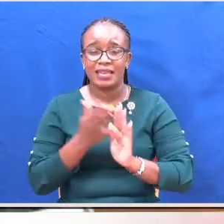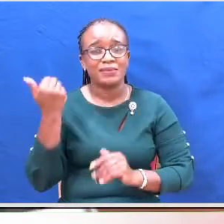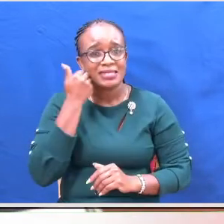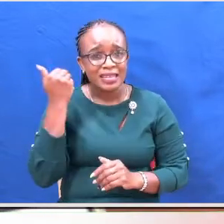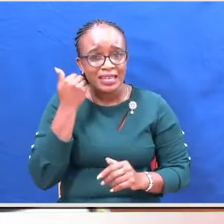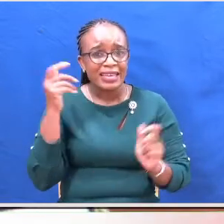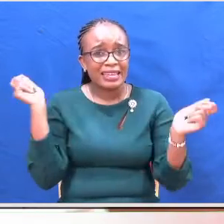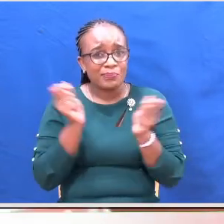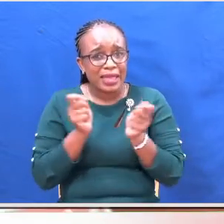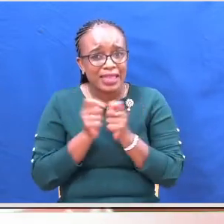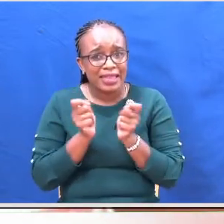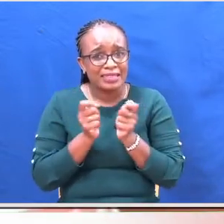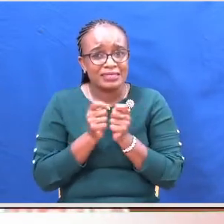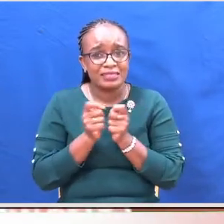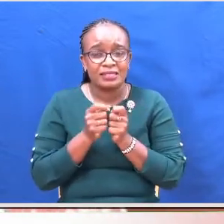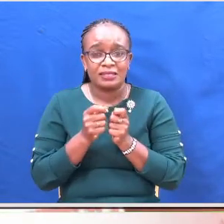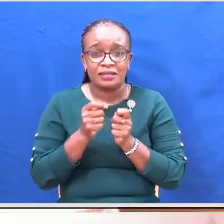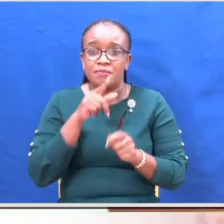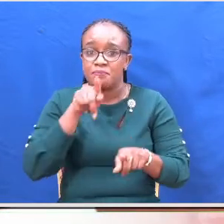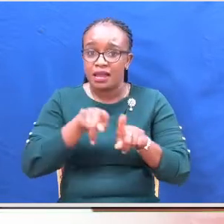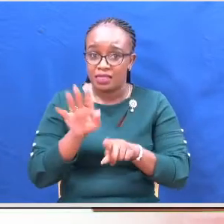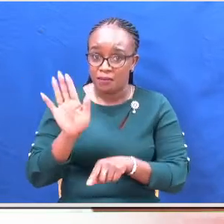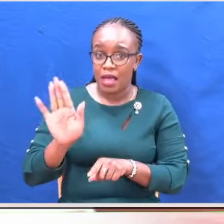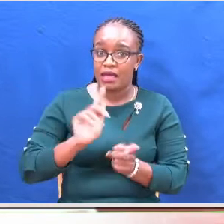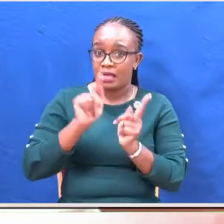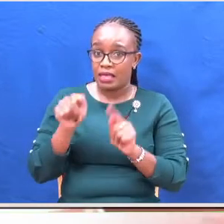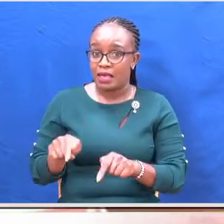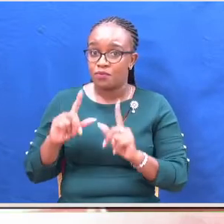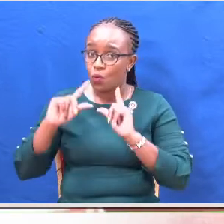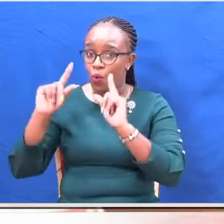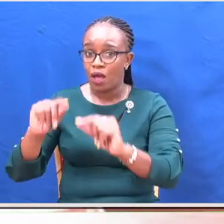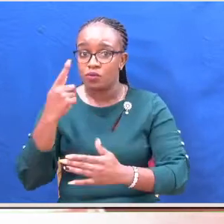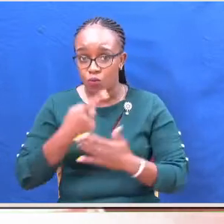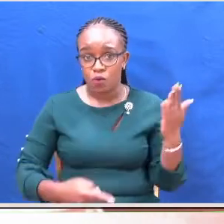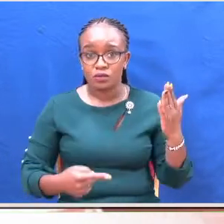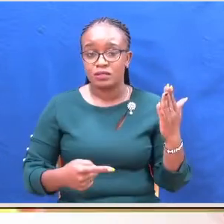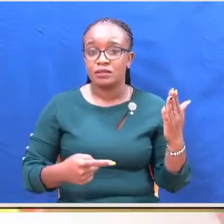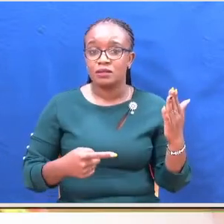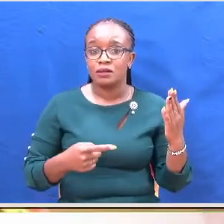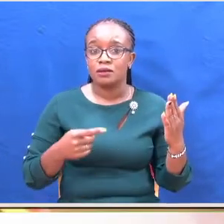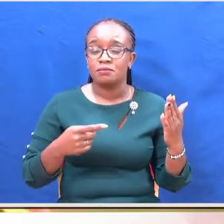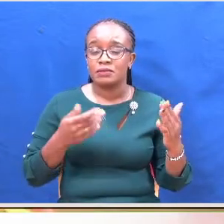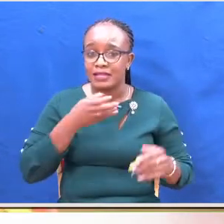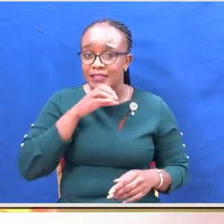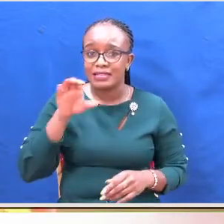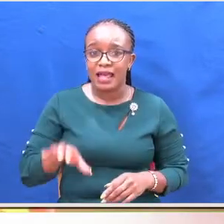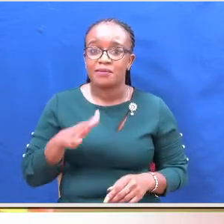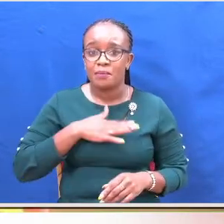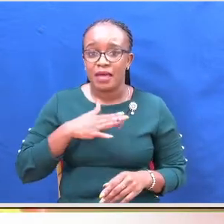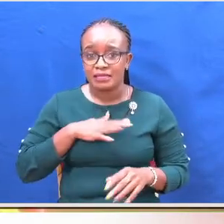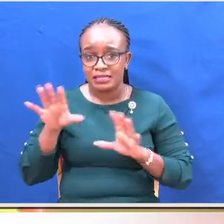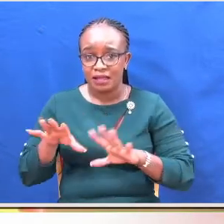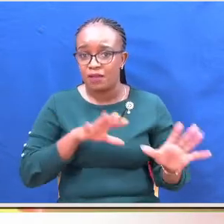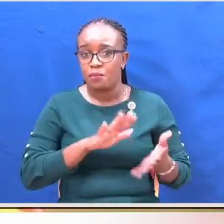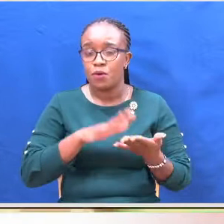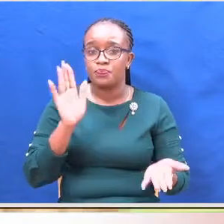uchungu, ndio bibi yake akakuja akaniambia, mama, watu kanaumia hapa kwa nyumba. Kulingana na mhasiriwa,